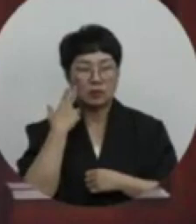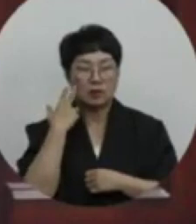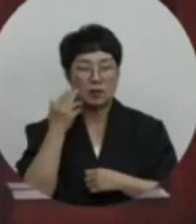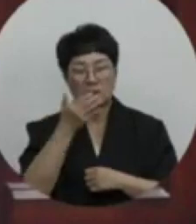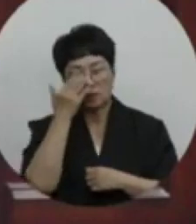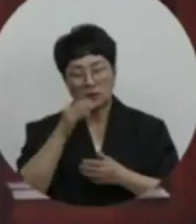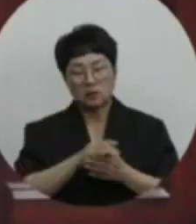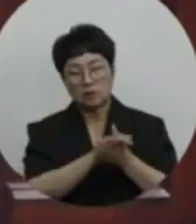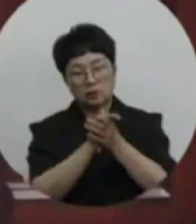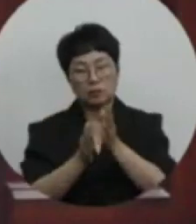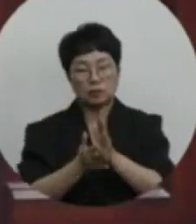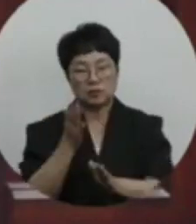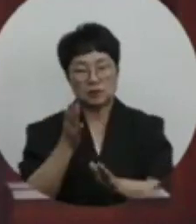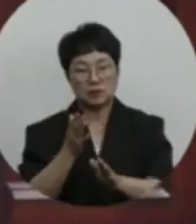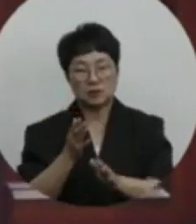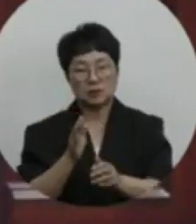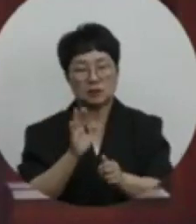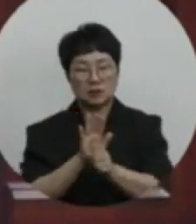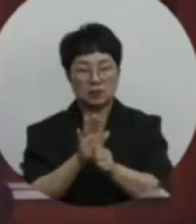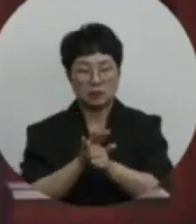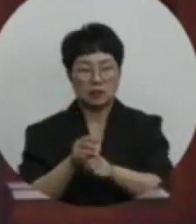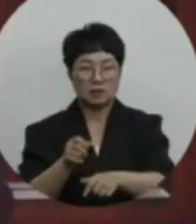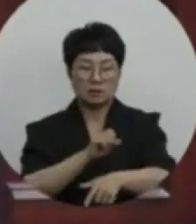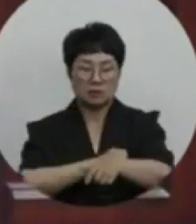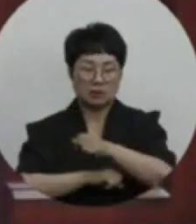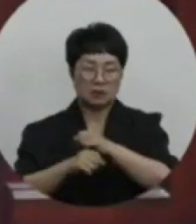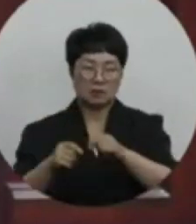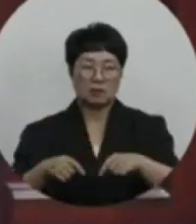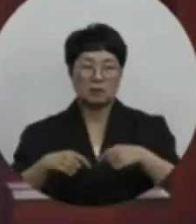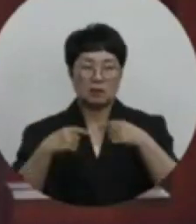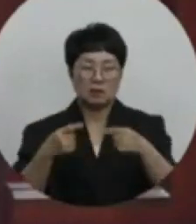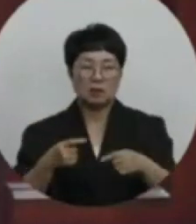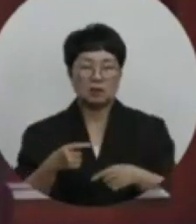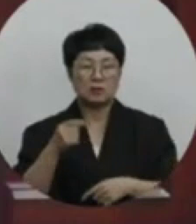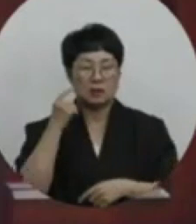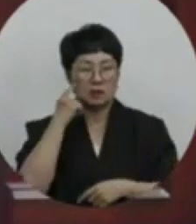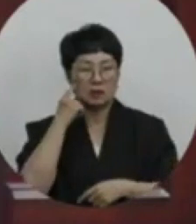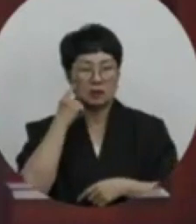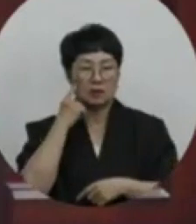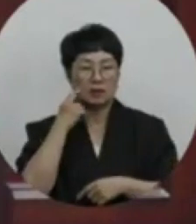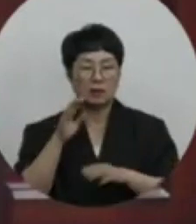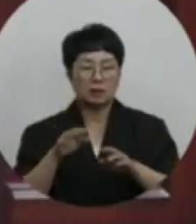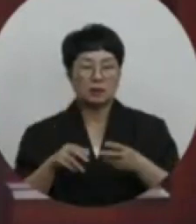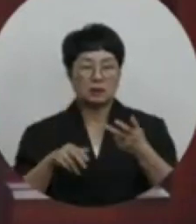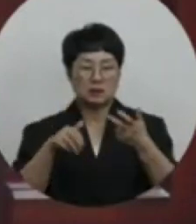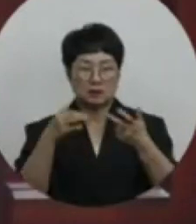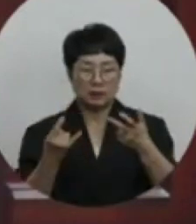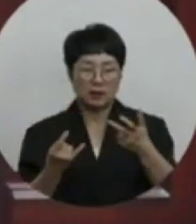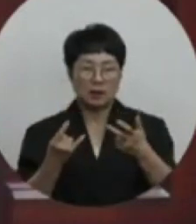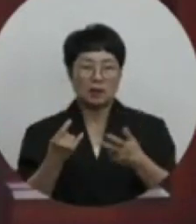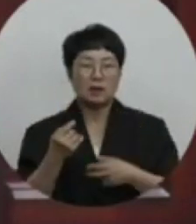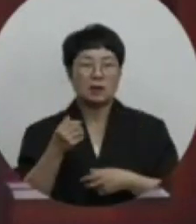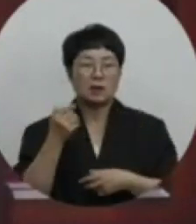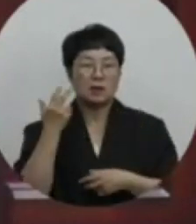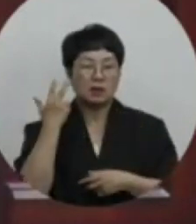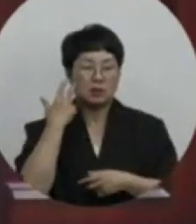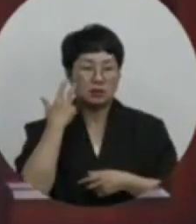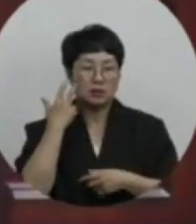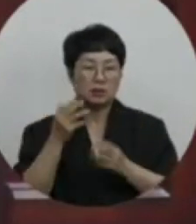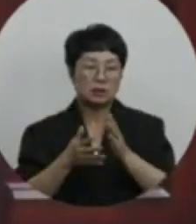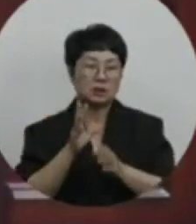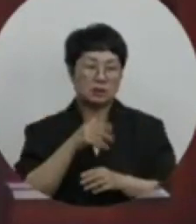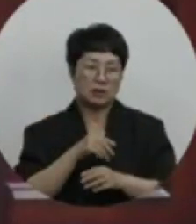친화도시 조성에 적극 앞장섰으면 좋겠다는 생각이 들었고 이번 제70회 여주시의 제1차